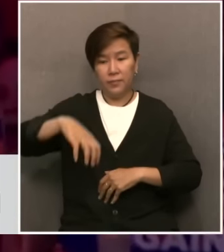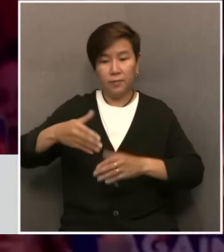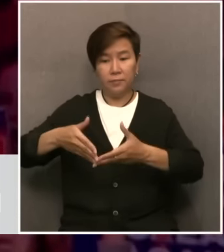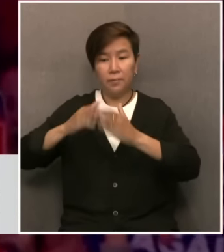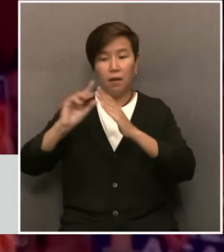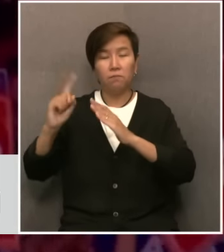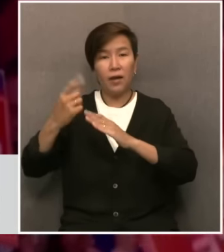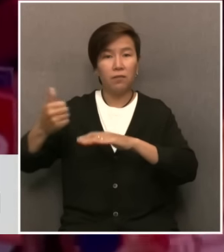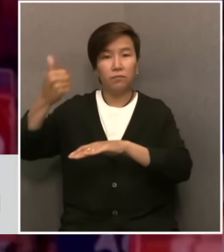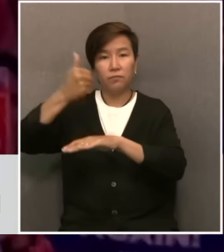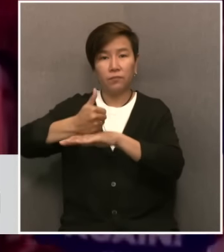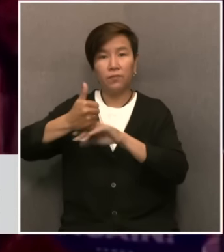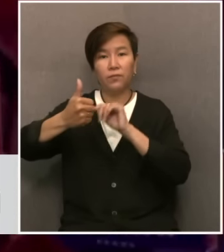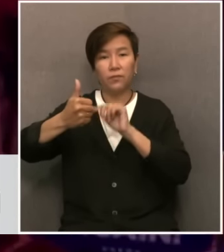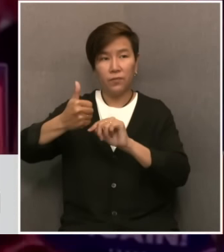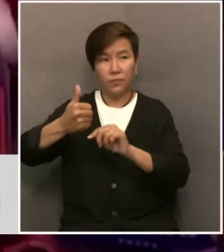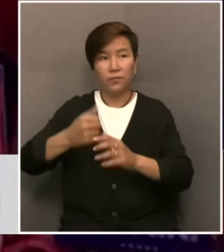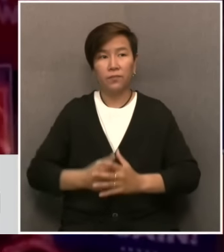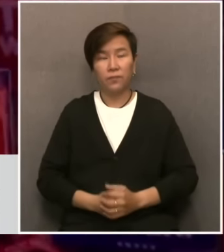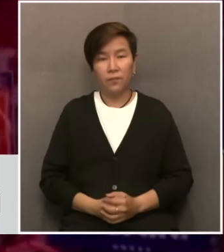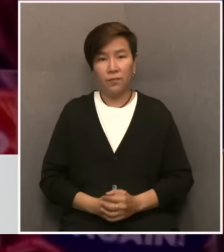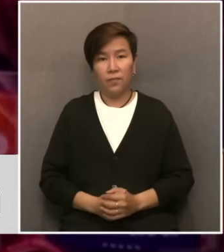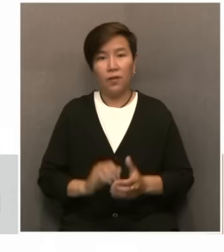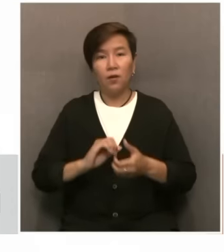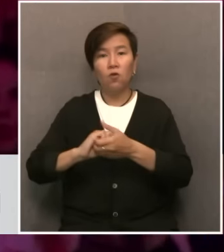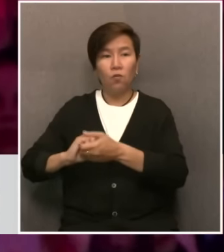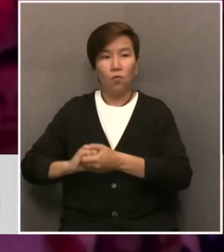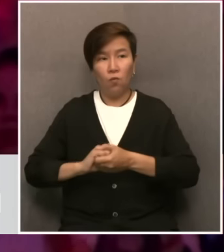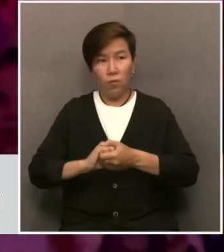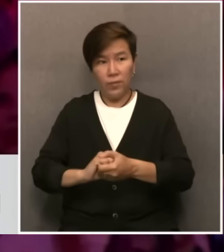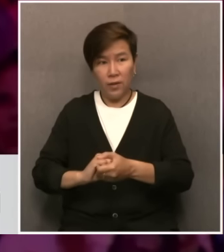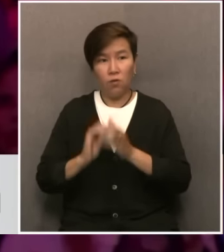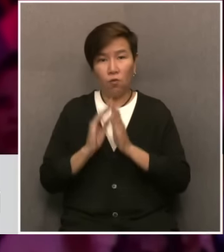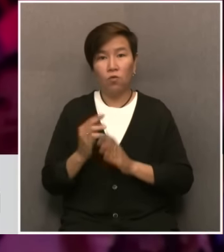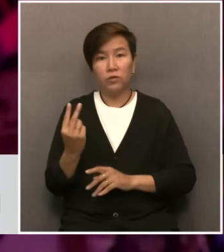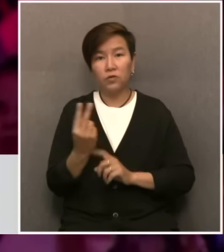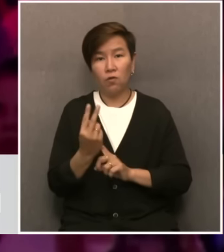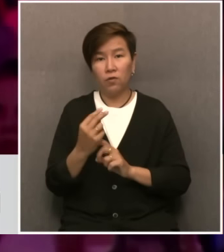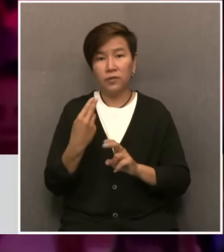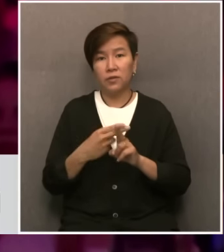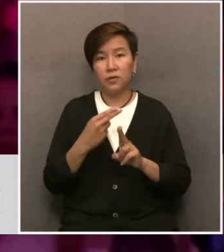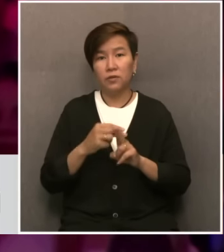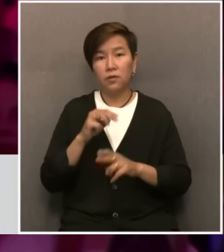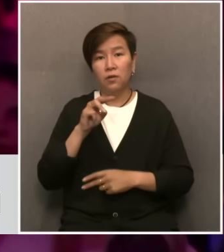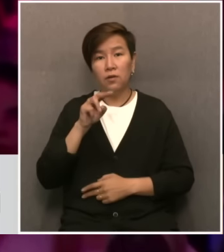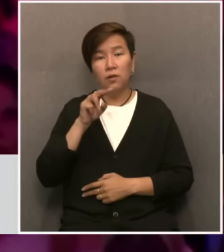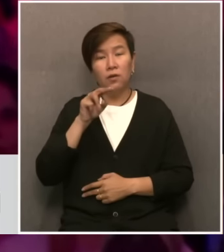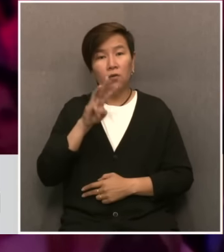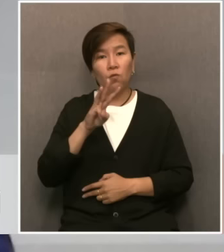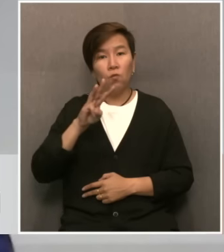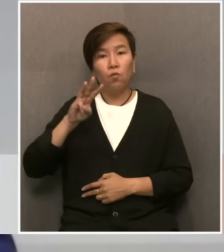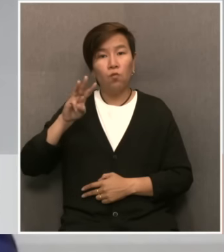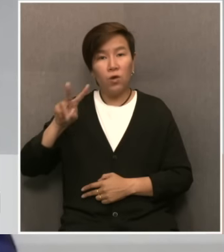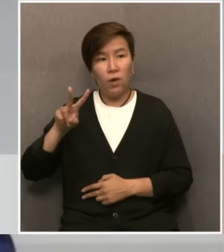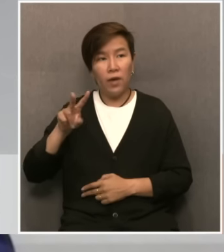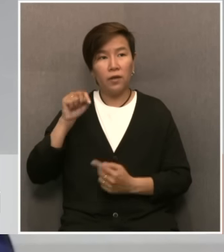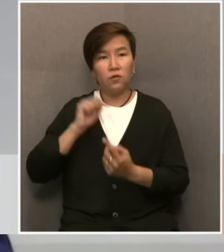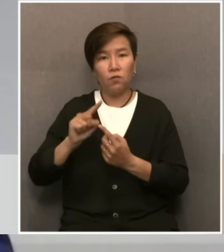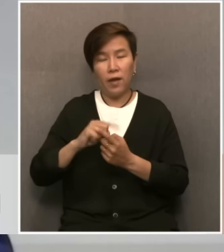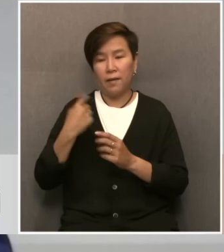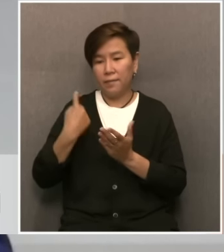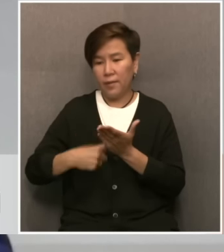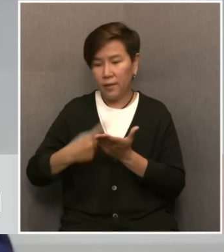ใหม่ร่วมกับวิเวกรามาสวามีทั้งสองจะมีหน้าที่ให้คำปรึกษาให้คำแนะนำนะครับที่มาจาก